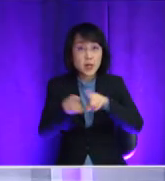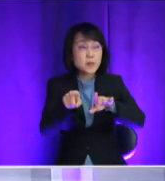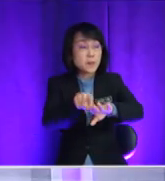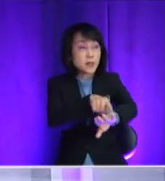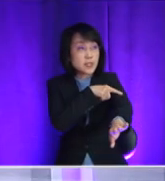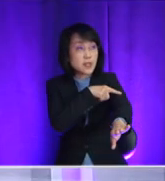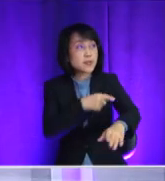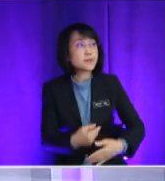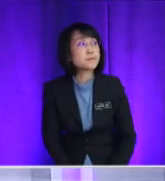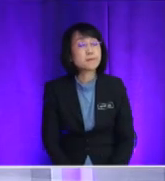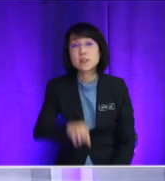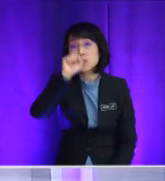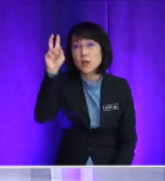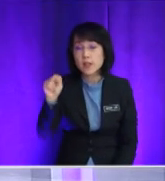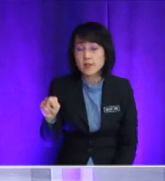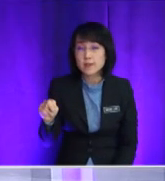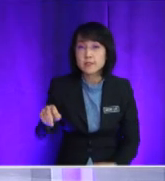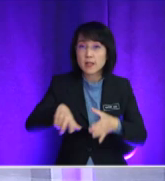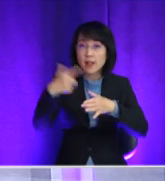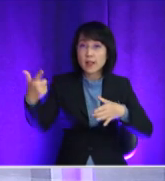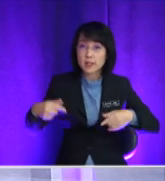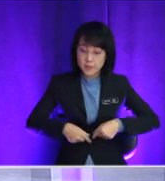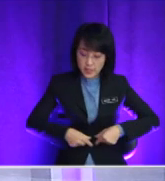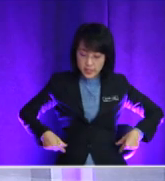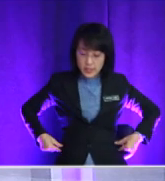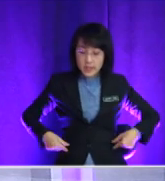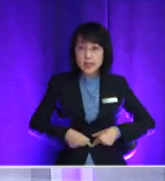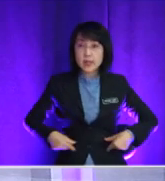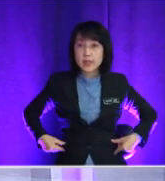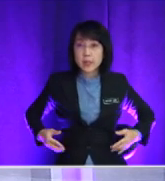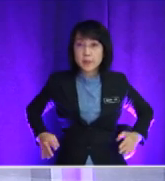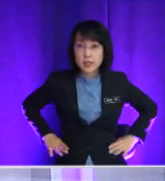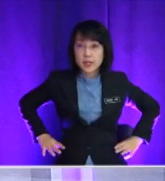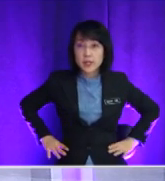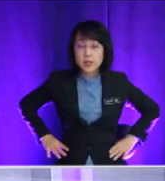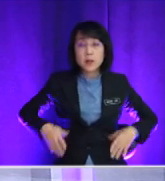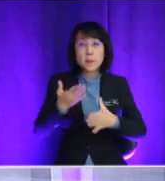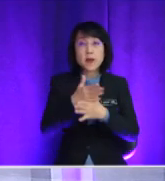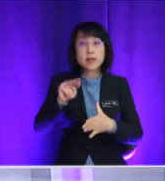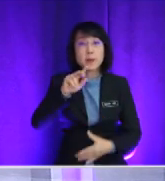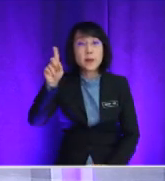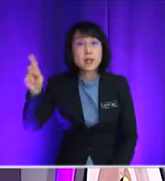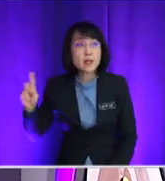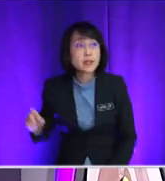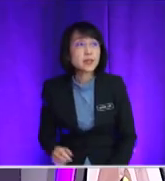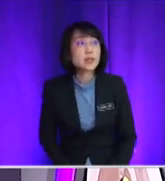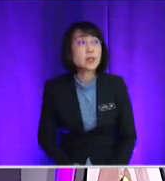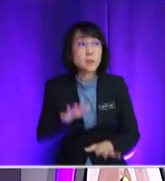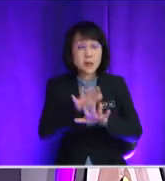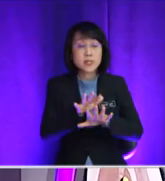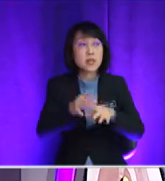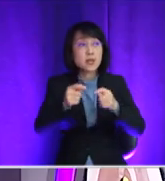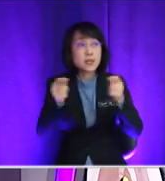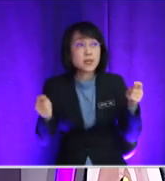selain daripada di bagian pinggang untuk isu pemadam ini di bagian mana lagi Kita boleh buat Oh banyak lagi tempat tapi biasanya yang kita